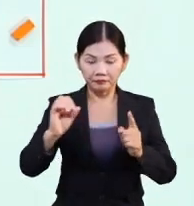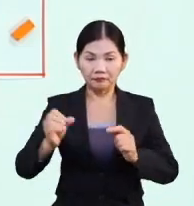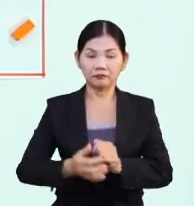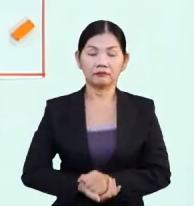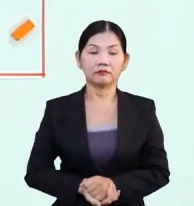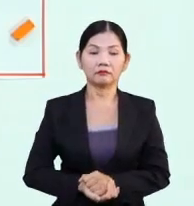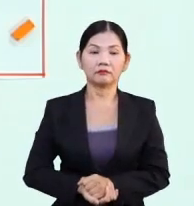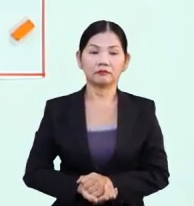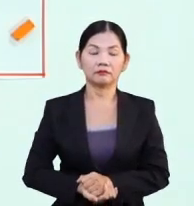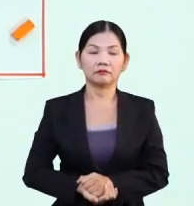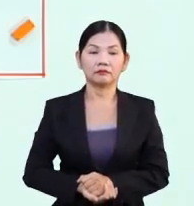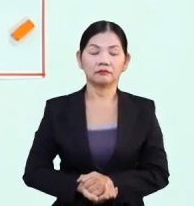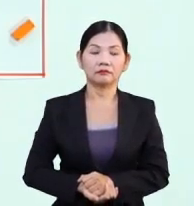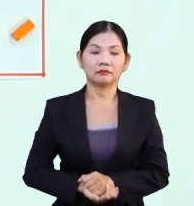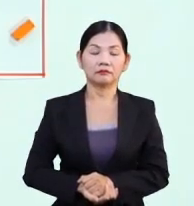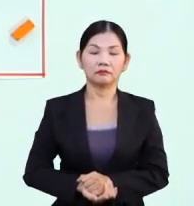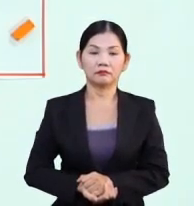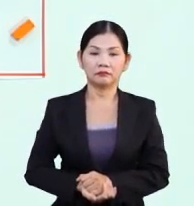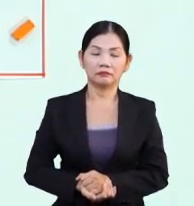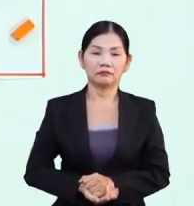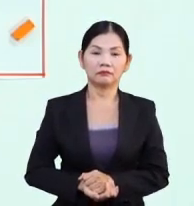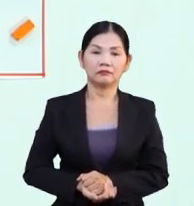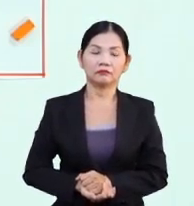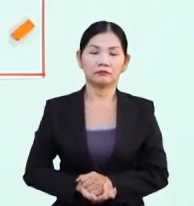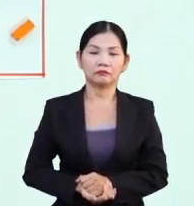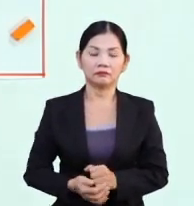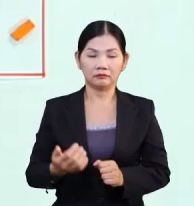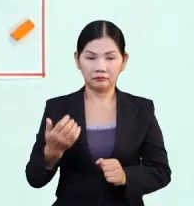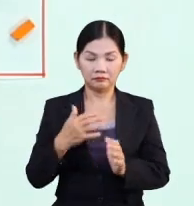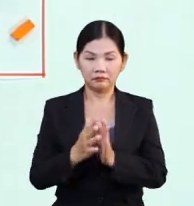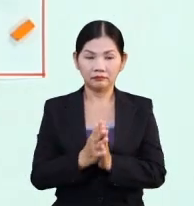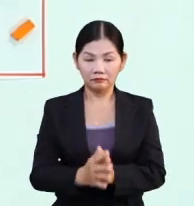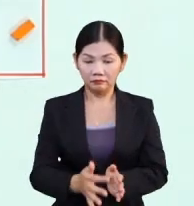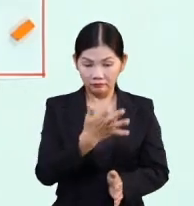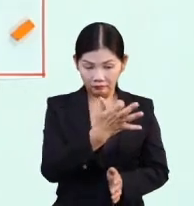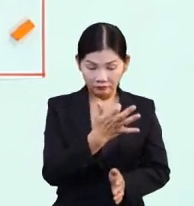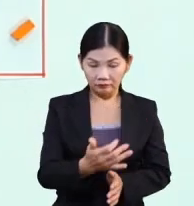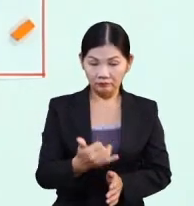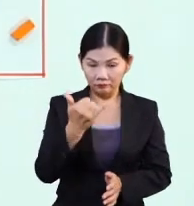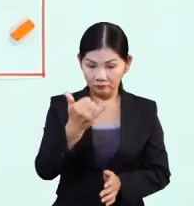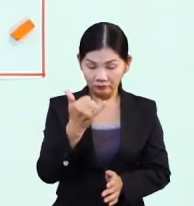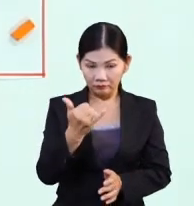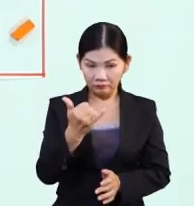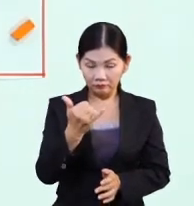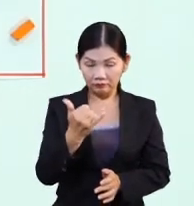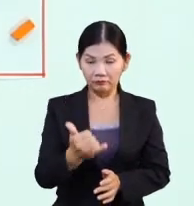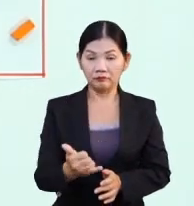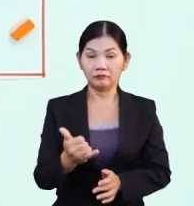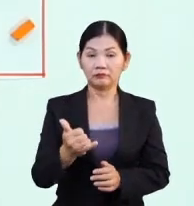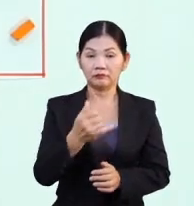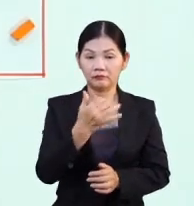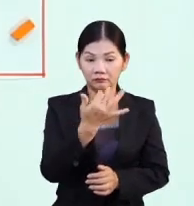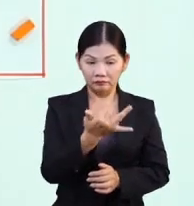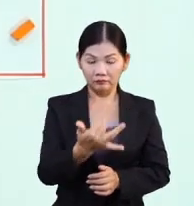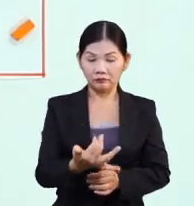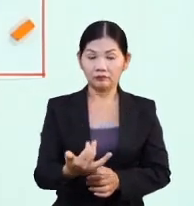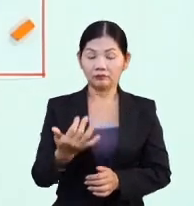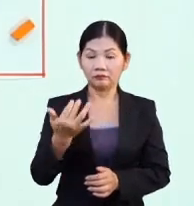មើលមើលចាតកតងនៅកូនណាចា8615ចា